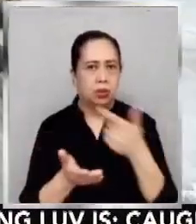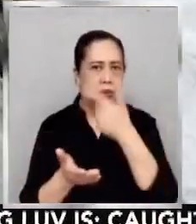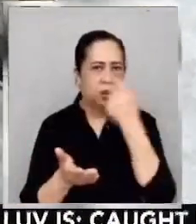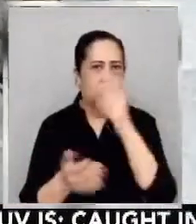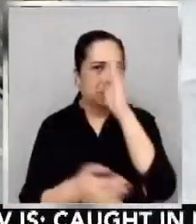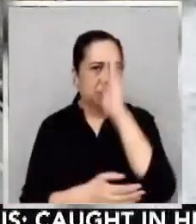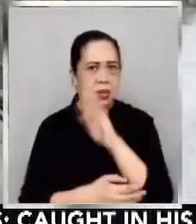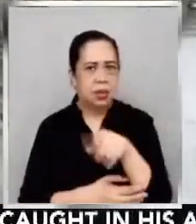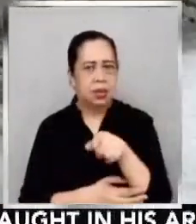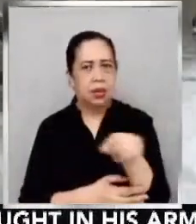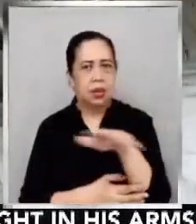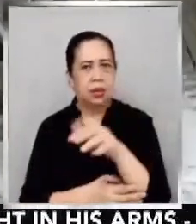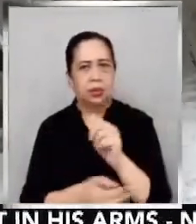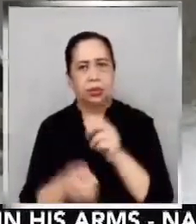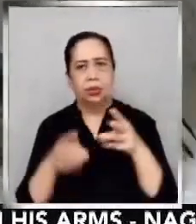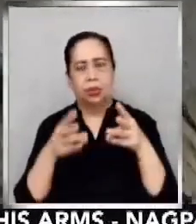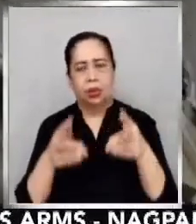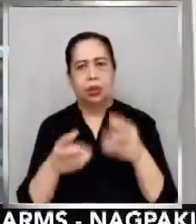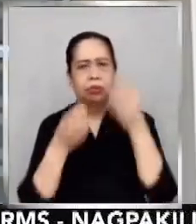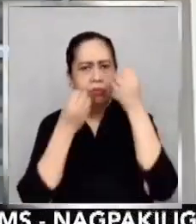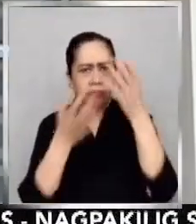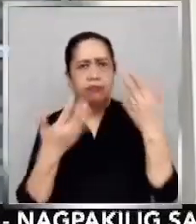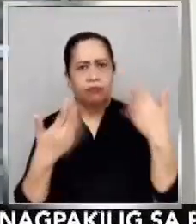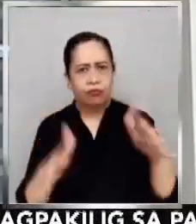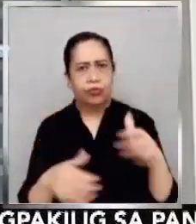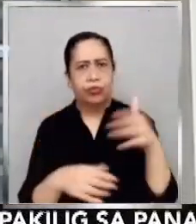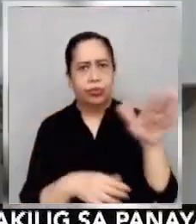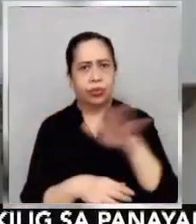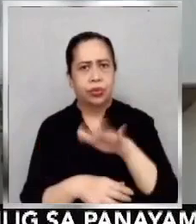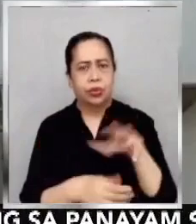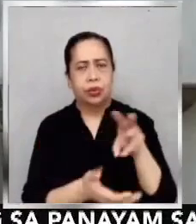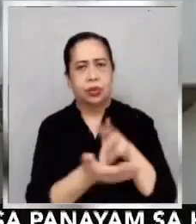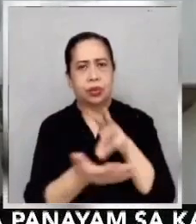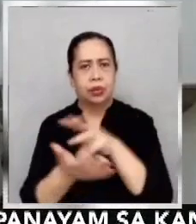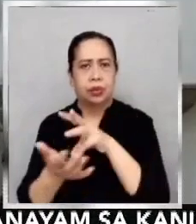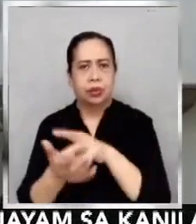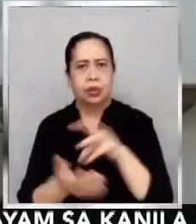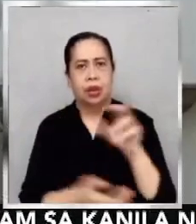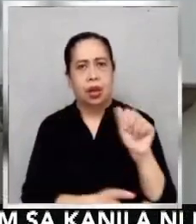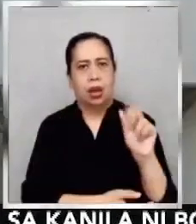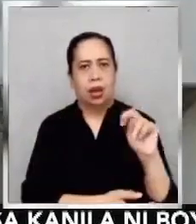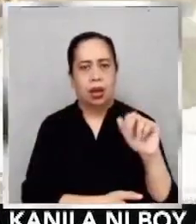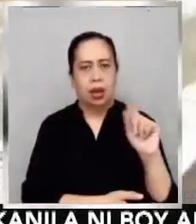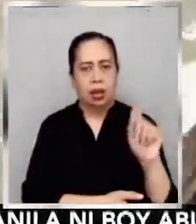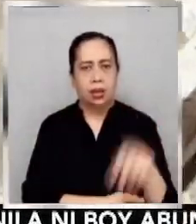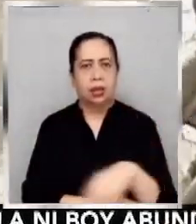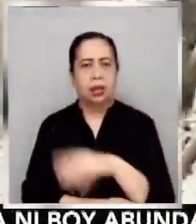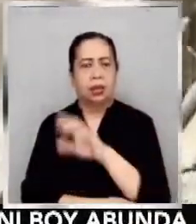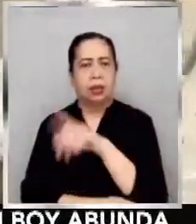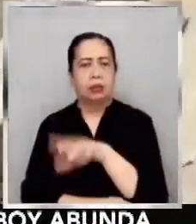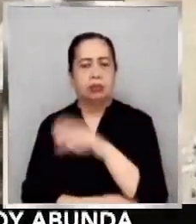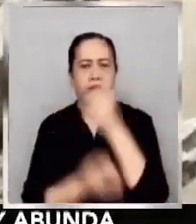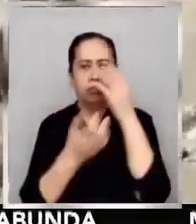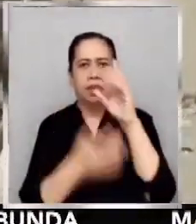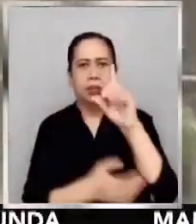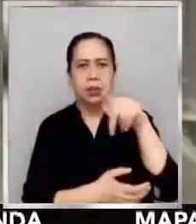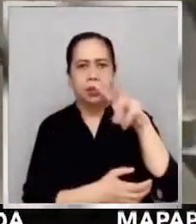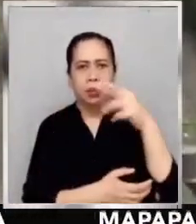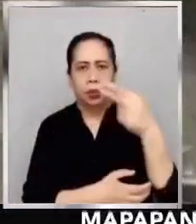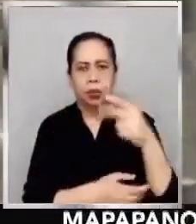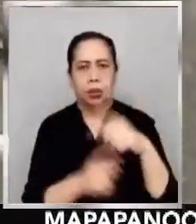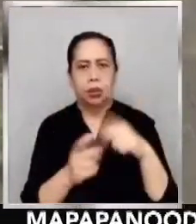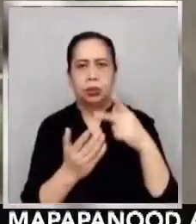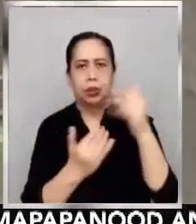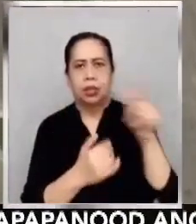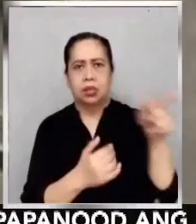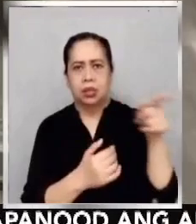daan dito. Naiparating na raw ng mga apektadong bayan ng Angat at Norzagaray sa DPWH ang problema. Proyekto raw ng ahensya ang